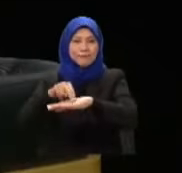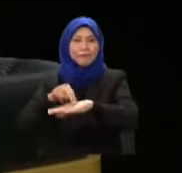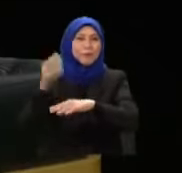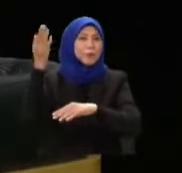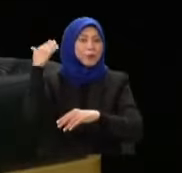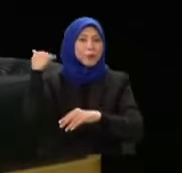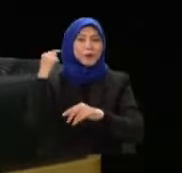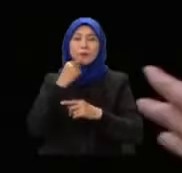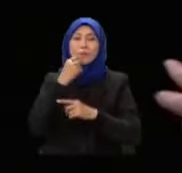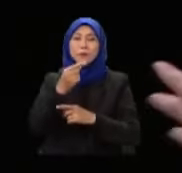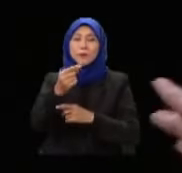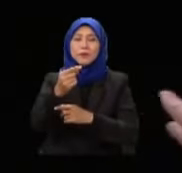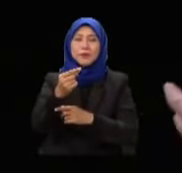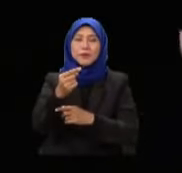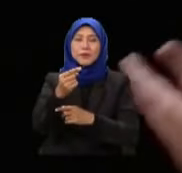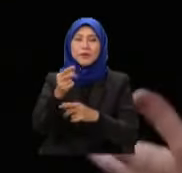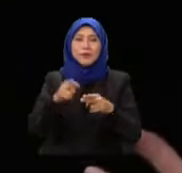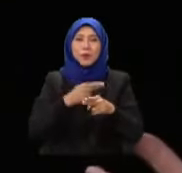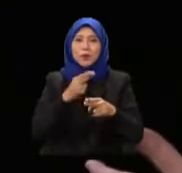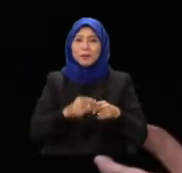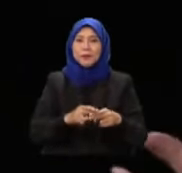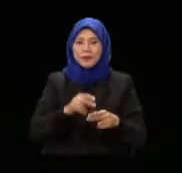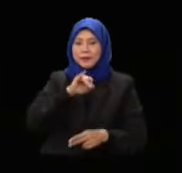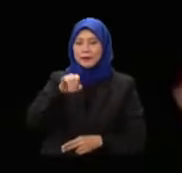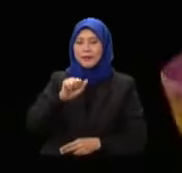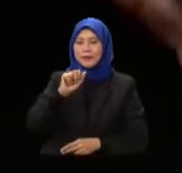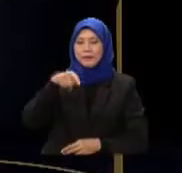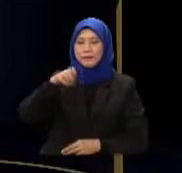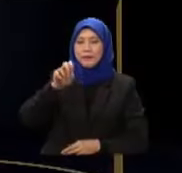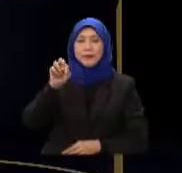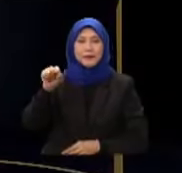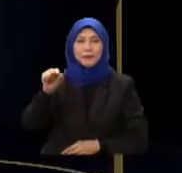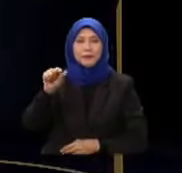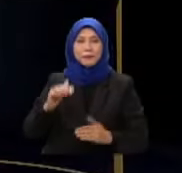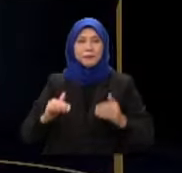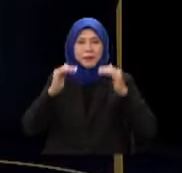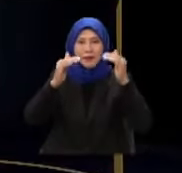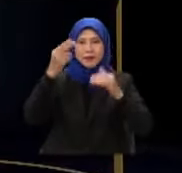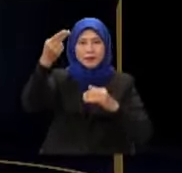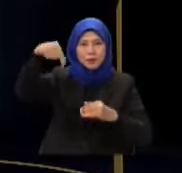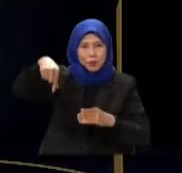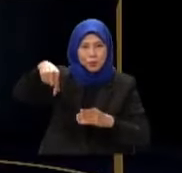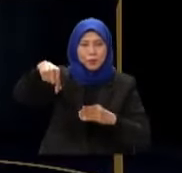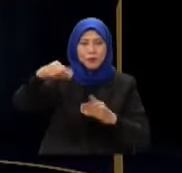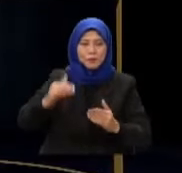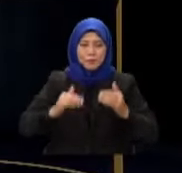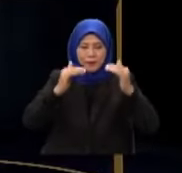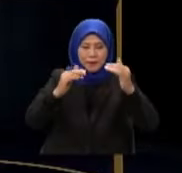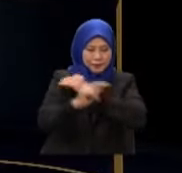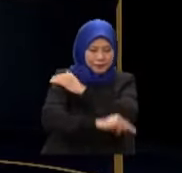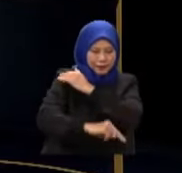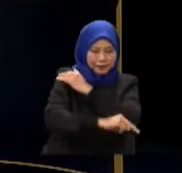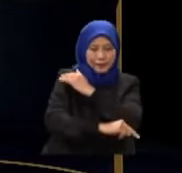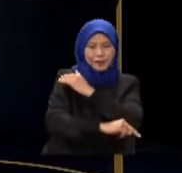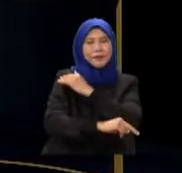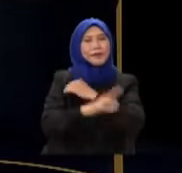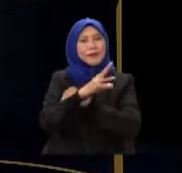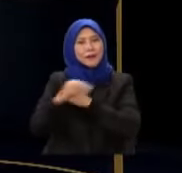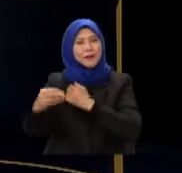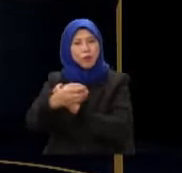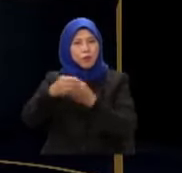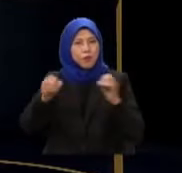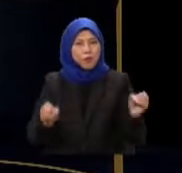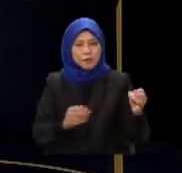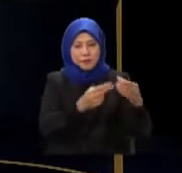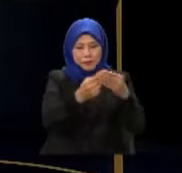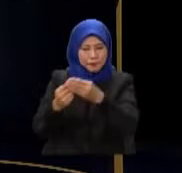ataupun kolektif tersebut the singkatan DJ Verny aja pengen dipencet kwpn diperingkat negeri-negeri dan kemudian pejabat